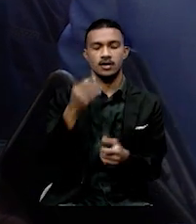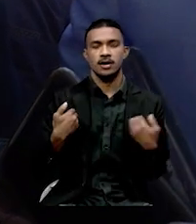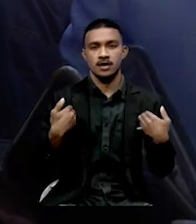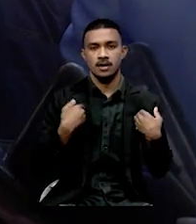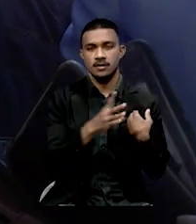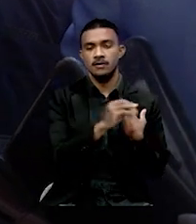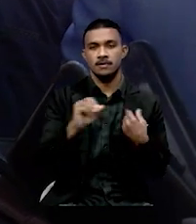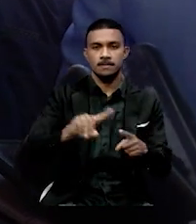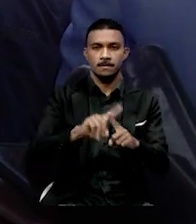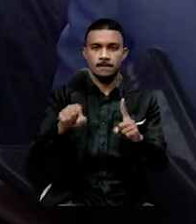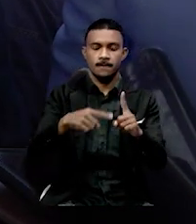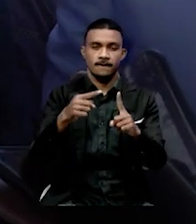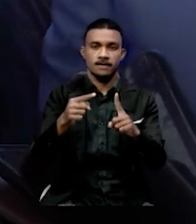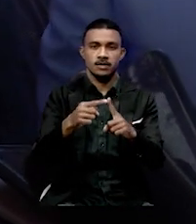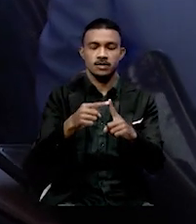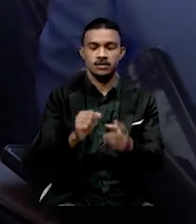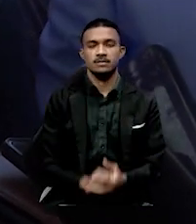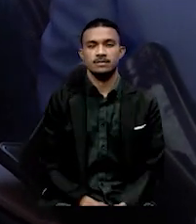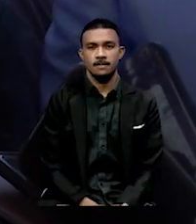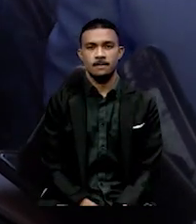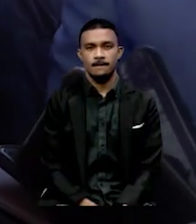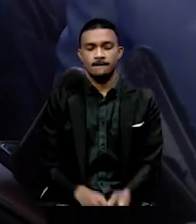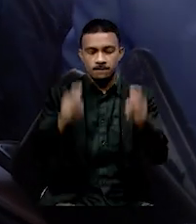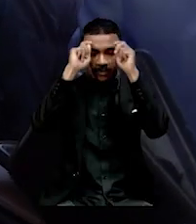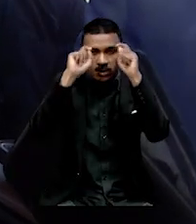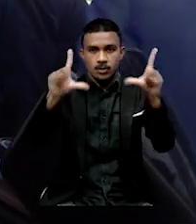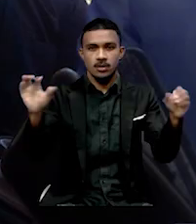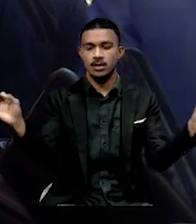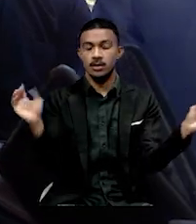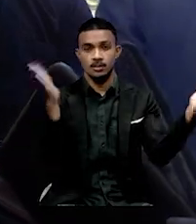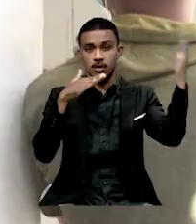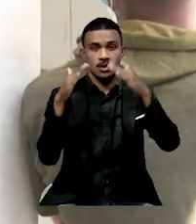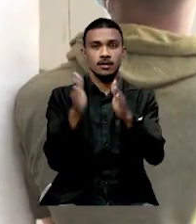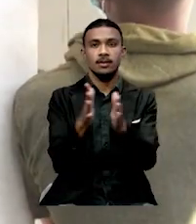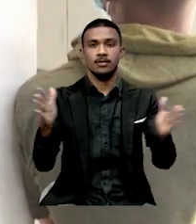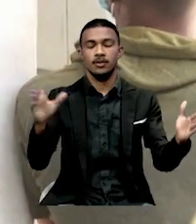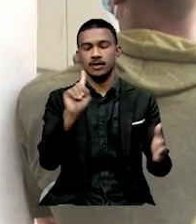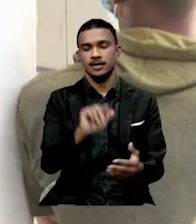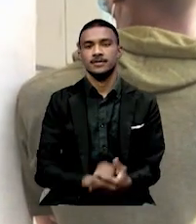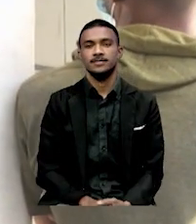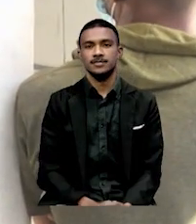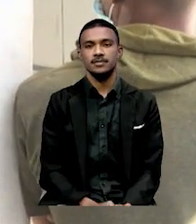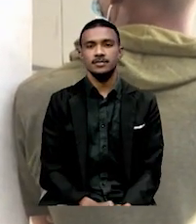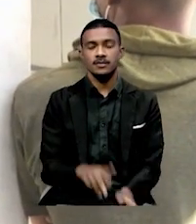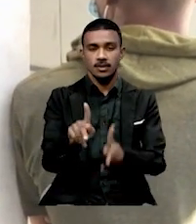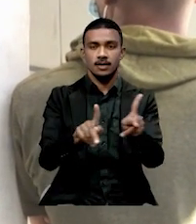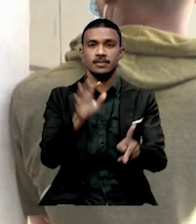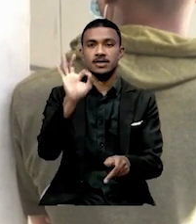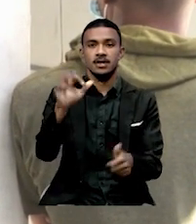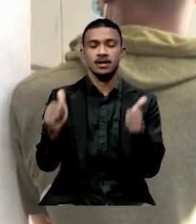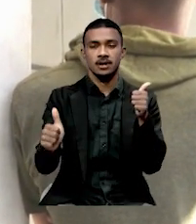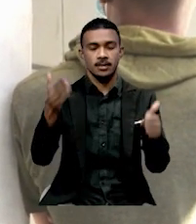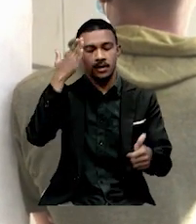Ma per in quanto, Timor ha un problema vuoto. No? Arguido na insia, ne bedes